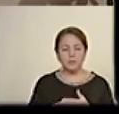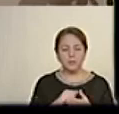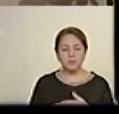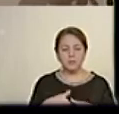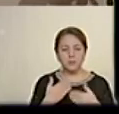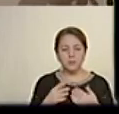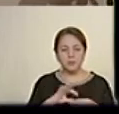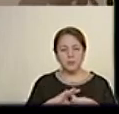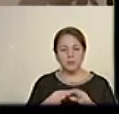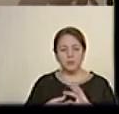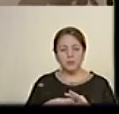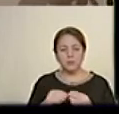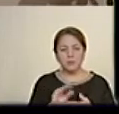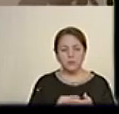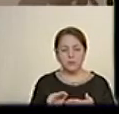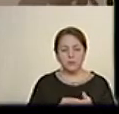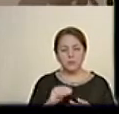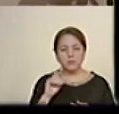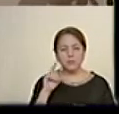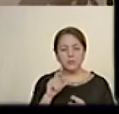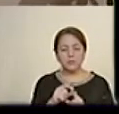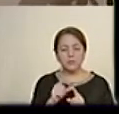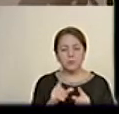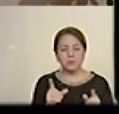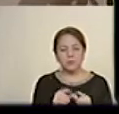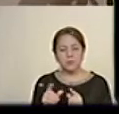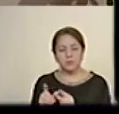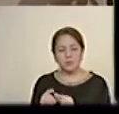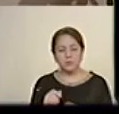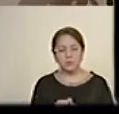предложении выражено словосочетанием.